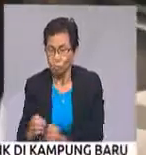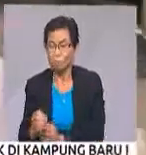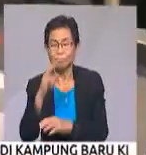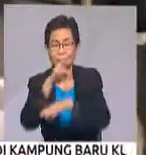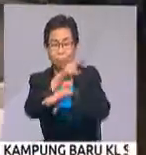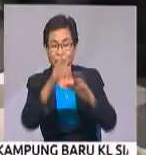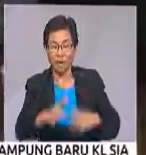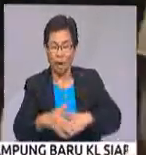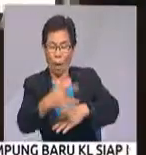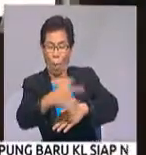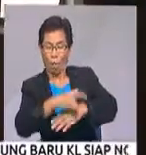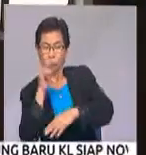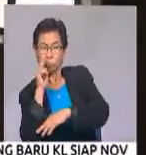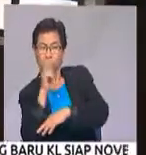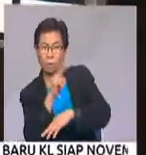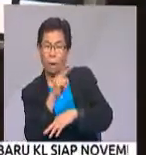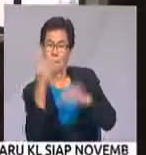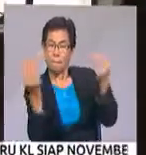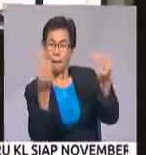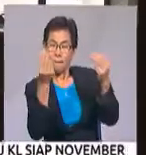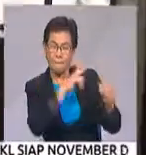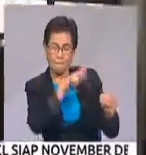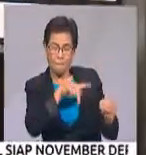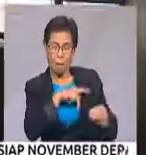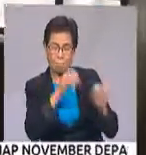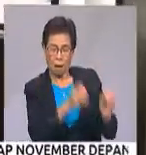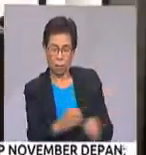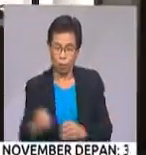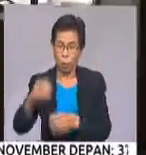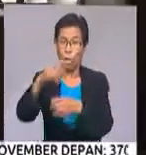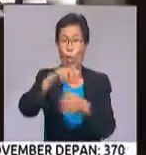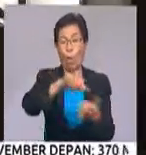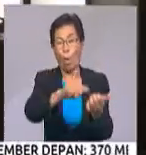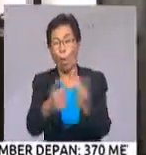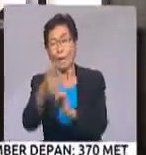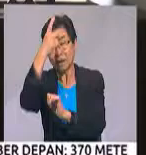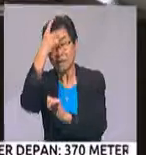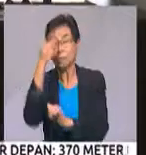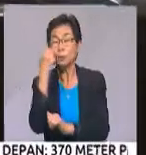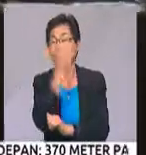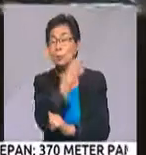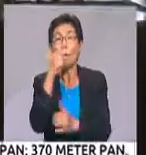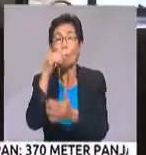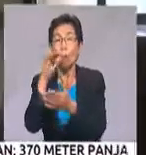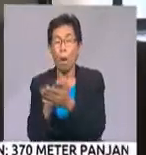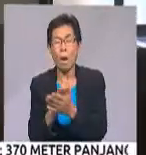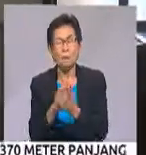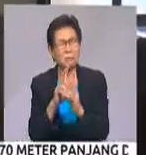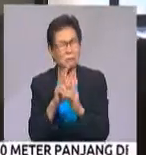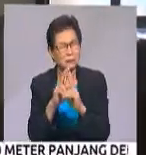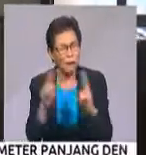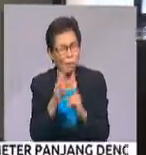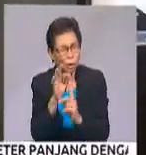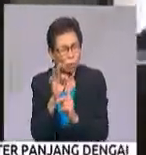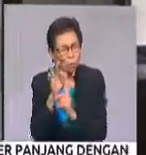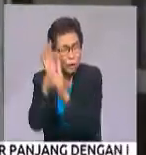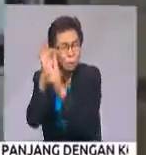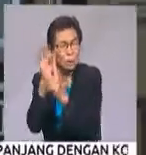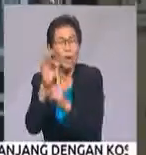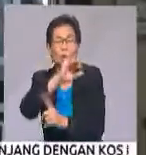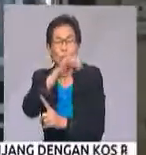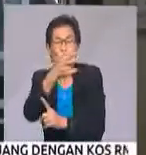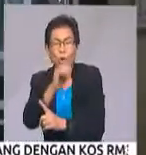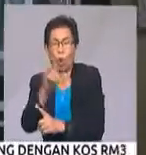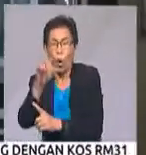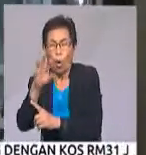peringkat awal beliau melihat beberapa majlis peribadi dianjurkan Datuk Seri Najib dan isterinya sangat eksklusif. Jolo sering